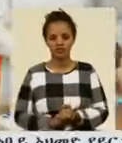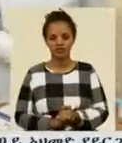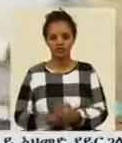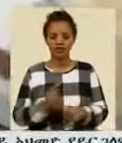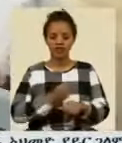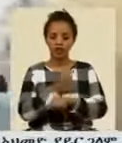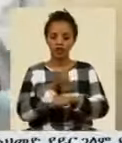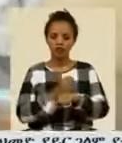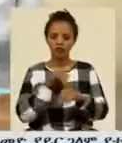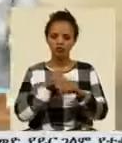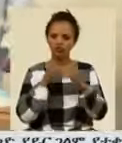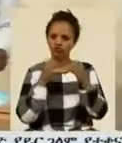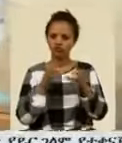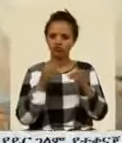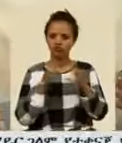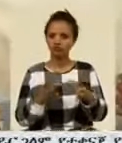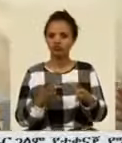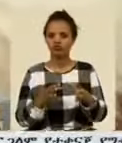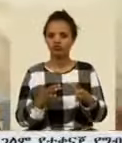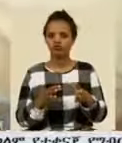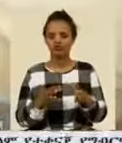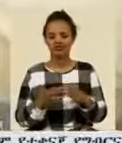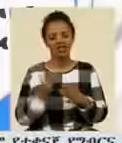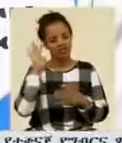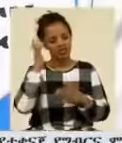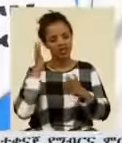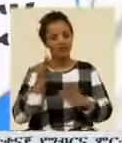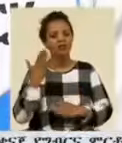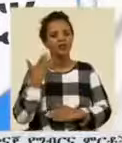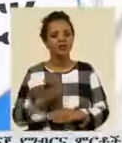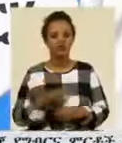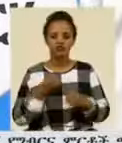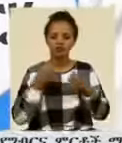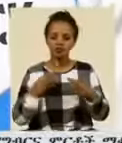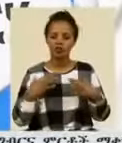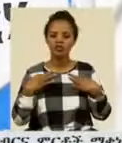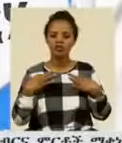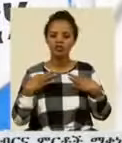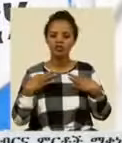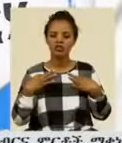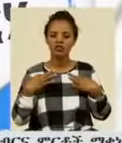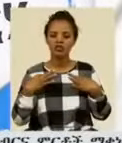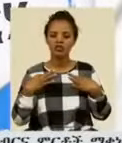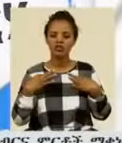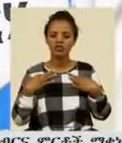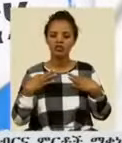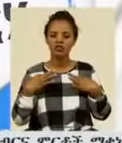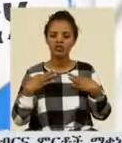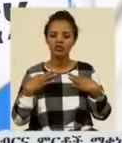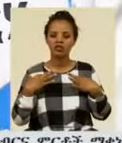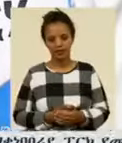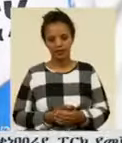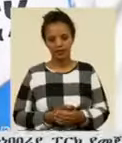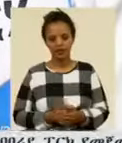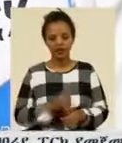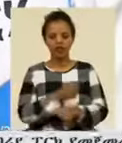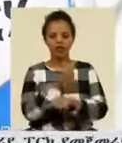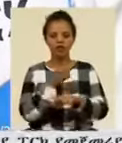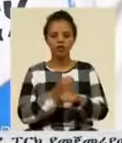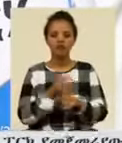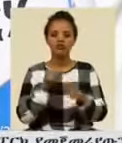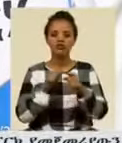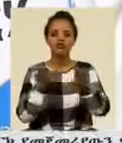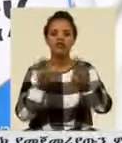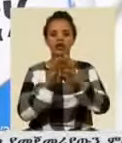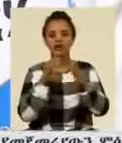ውስጥ ብዙ በቃ ፔሸንት ነበረ። ብዙ ጤና ባለሙያዎች ሲጎዱ ነበረ። ተቋሙ